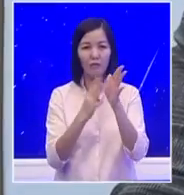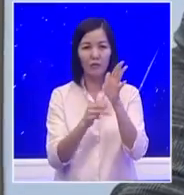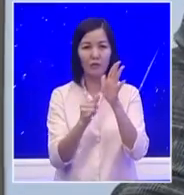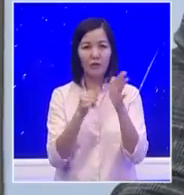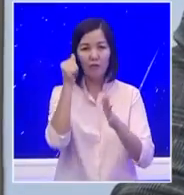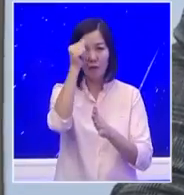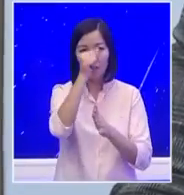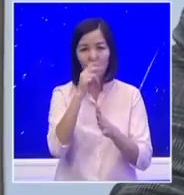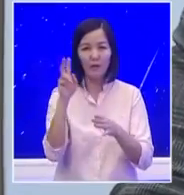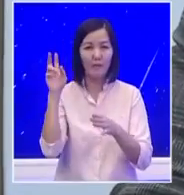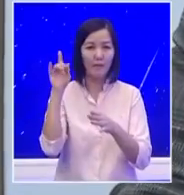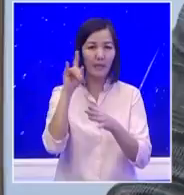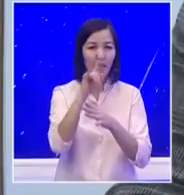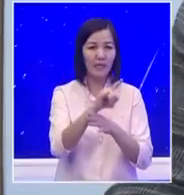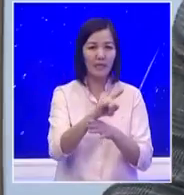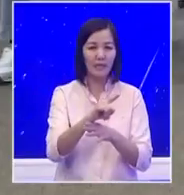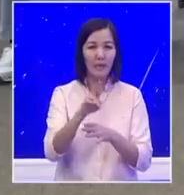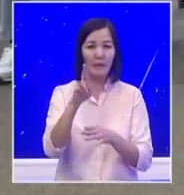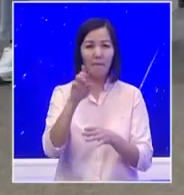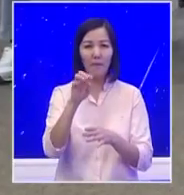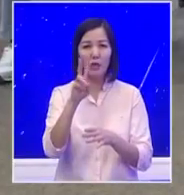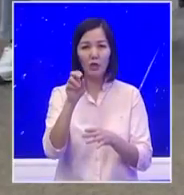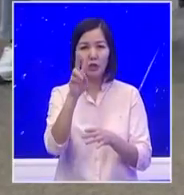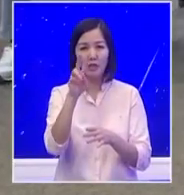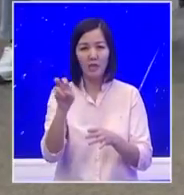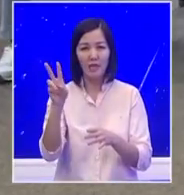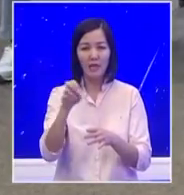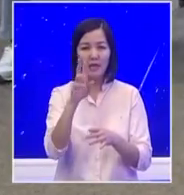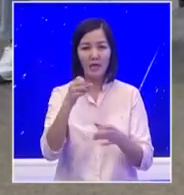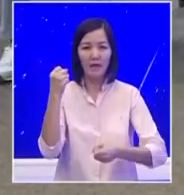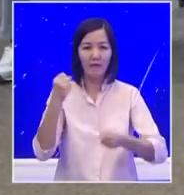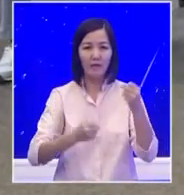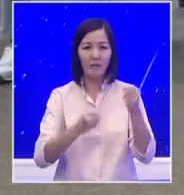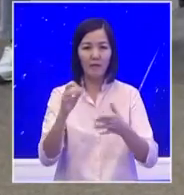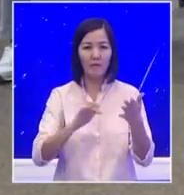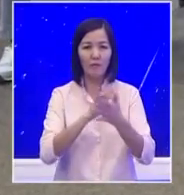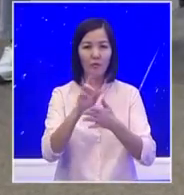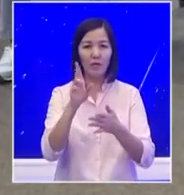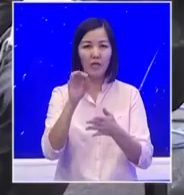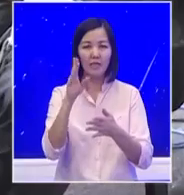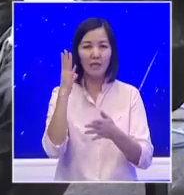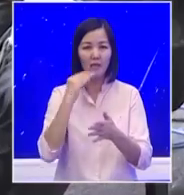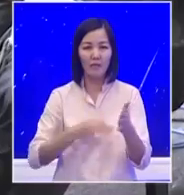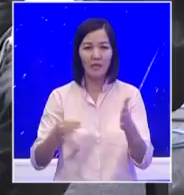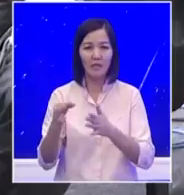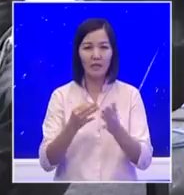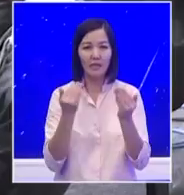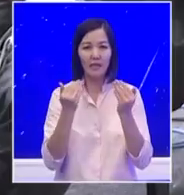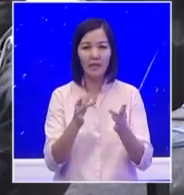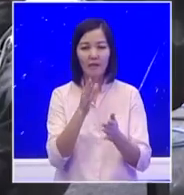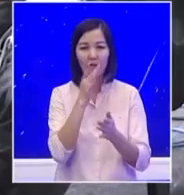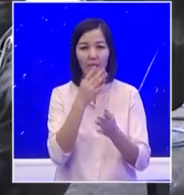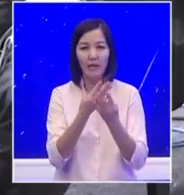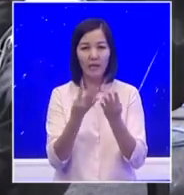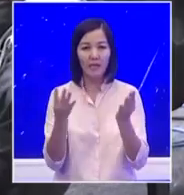года. Он прилетел из Турции в Бишкек, а потом на автомобиле приехал в город Каскелен Алматинской области. На данный момент